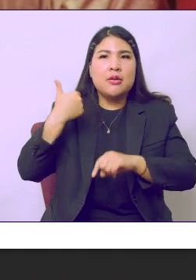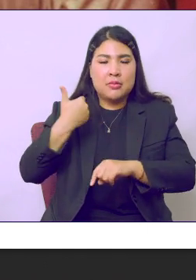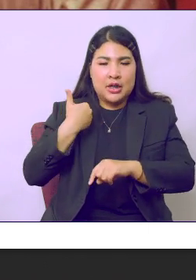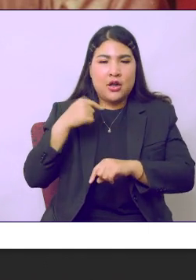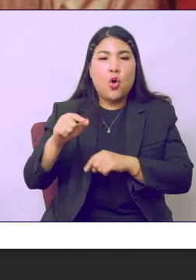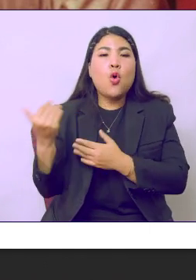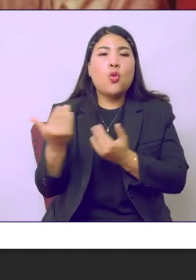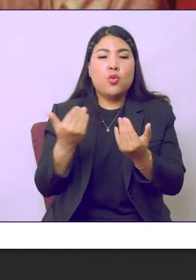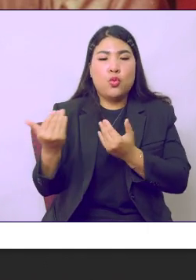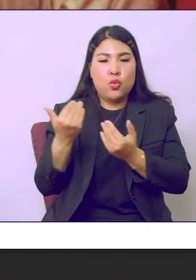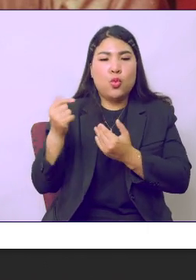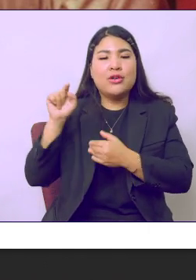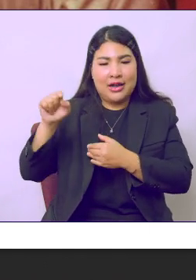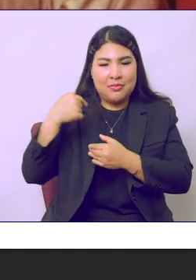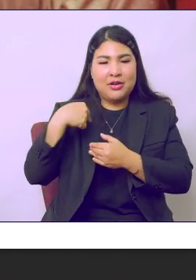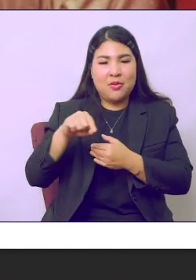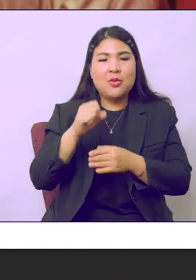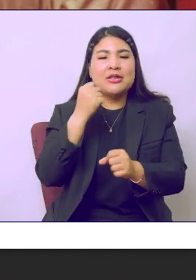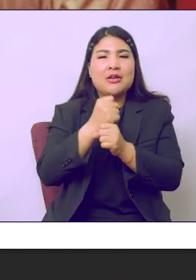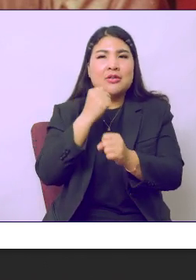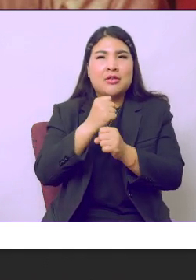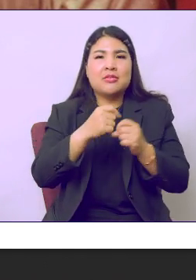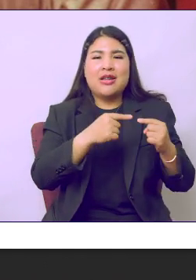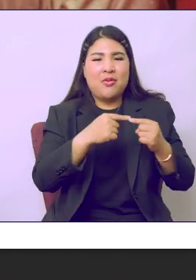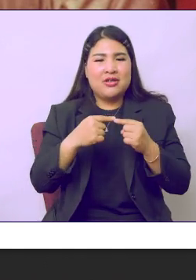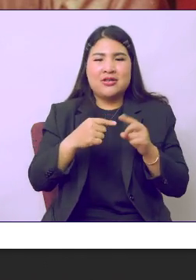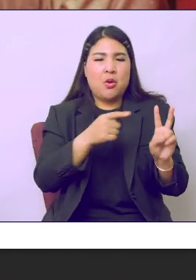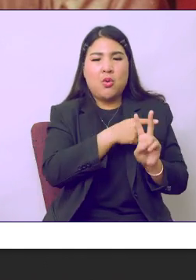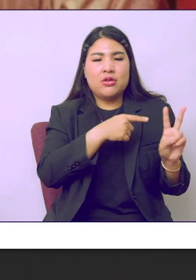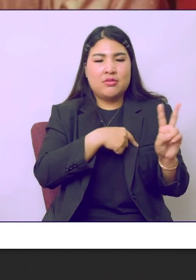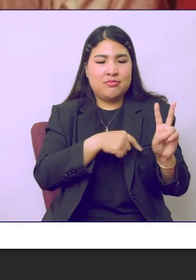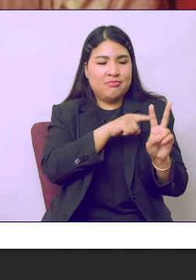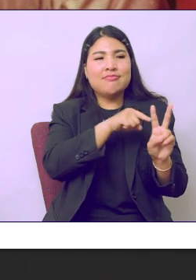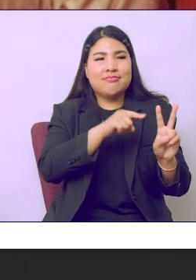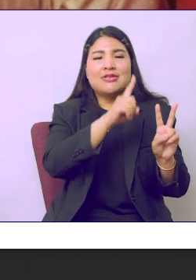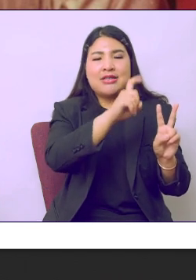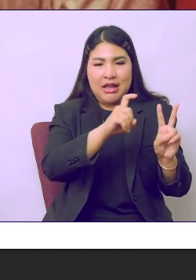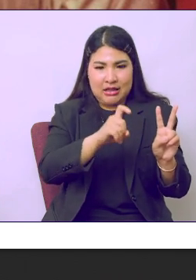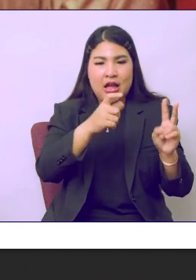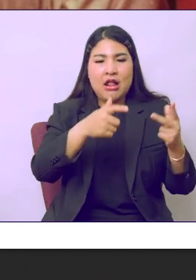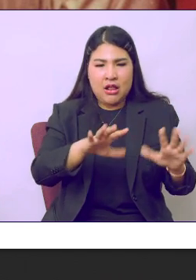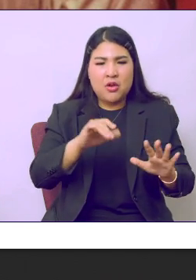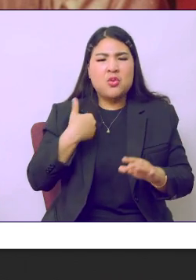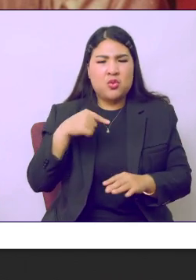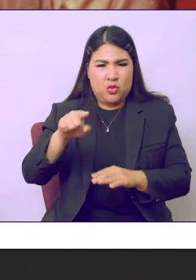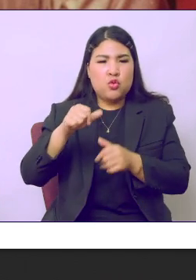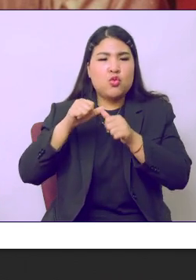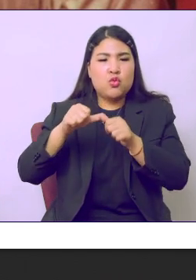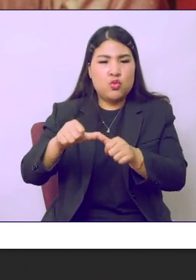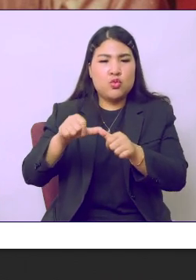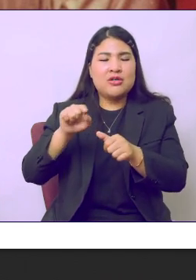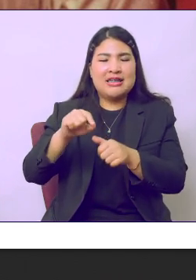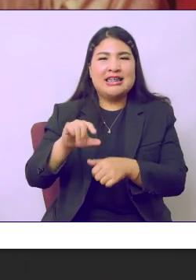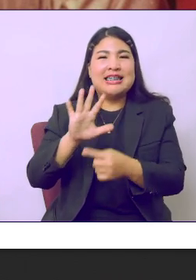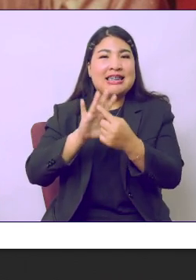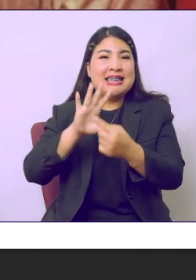สิกขาจการย์เนี่ยนะครับก็เป็นคนสืบทอดแต่ตอนนี้ทั้ง 2ท่านเสียชีวิตและนะครับศูนย์ก็ยังอยู่นะครับอยู่ที่เชนไนนะครับมีหนังสือแปลด้วย